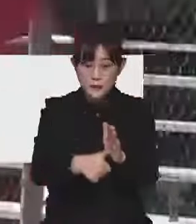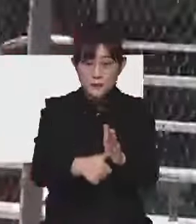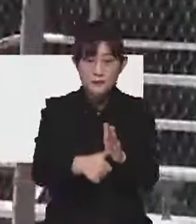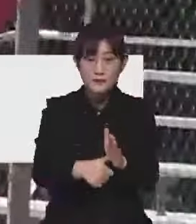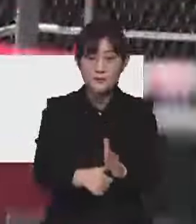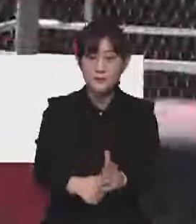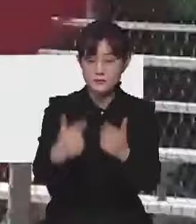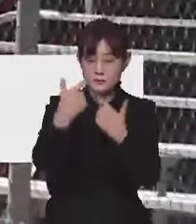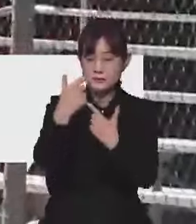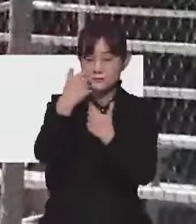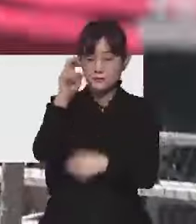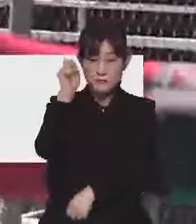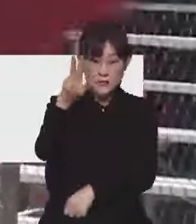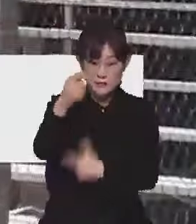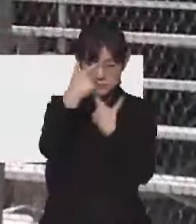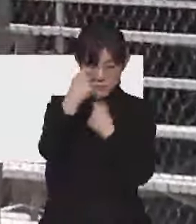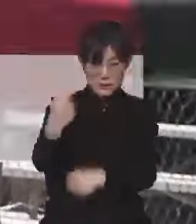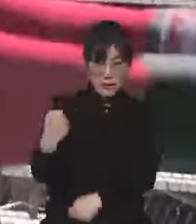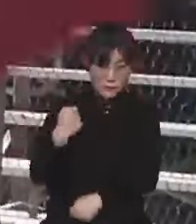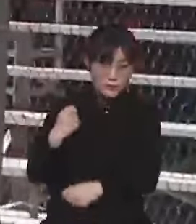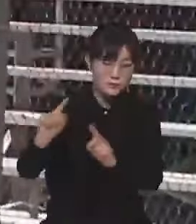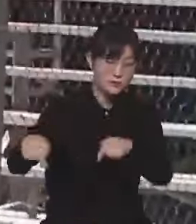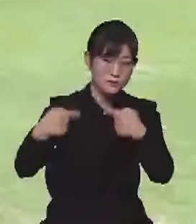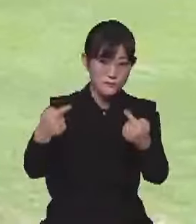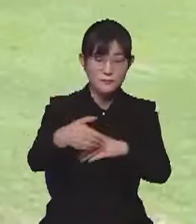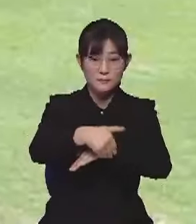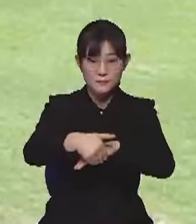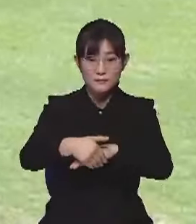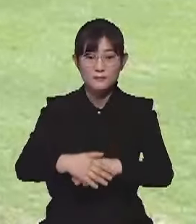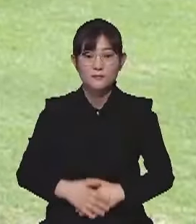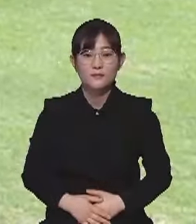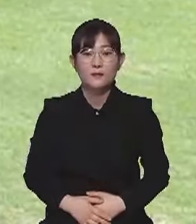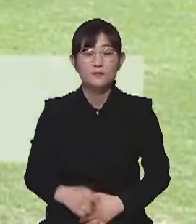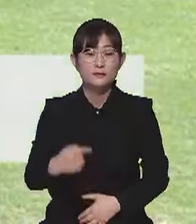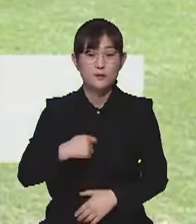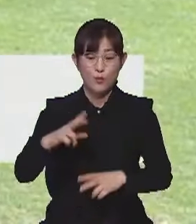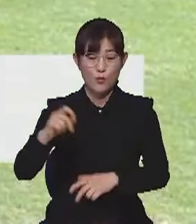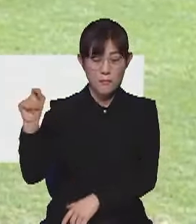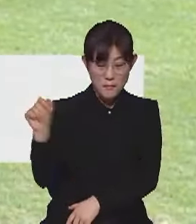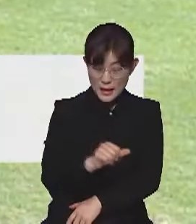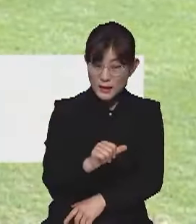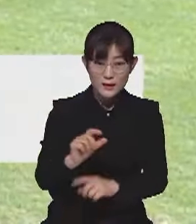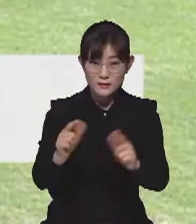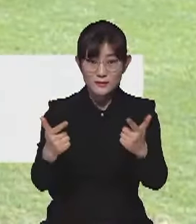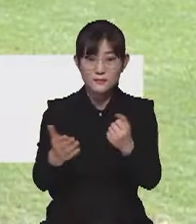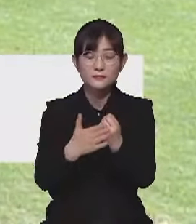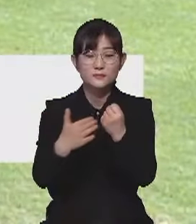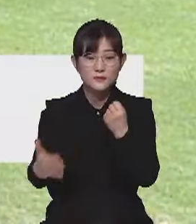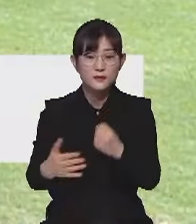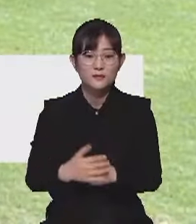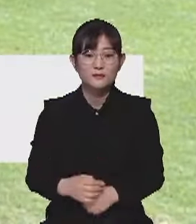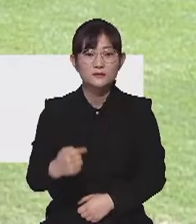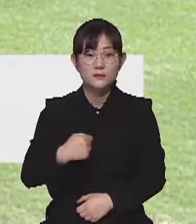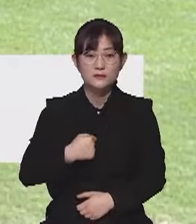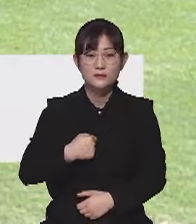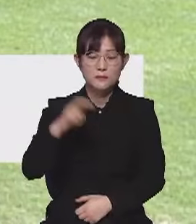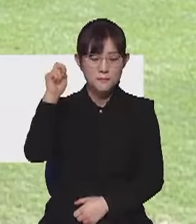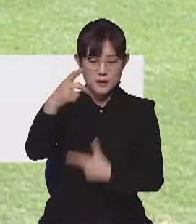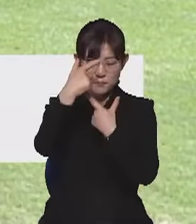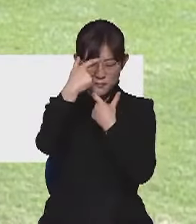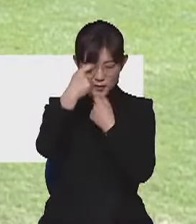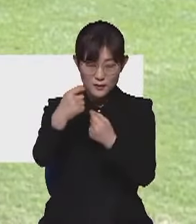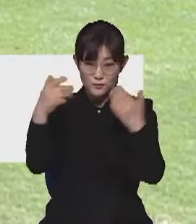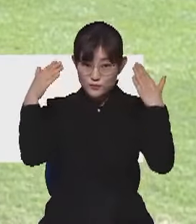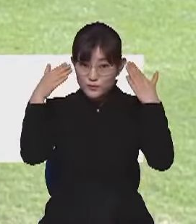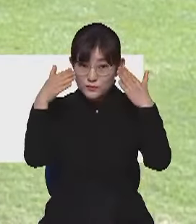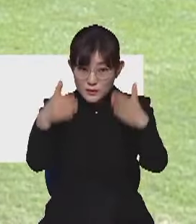제구력을 바탕으로 한 경기 운용을 예고했습니다. 저는 구속으로 승부하는 투석 아니기 때문에 구속보다 제구에 중점을 두고 또 타자랑